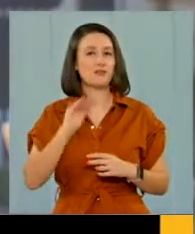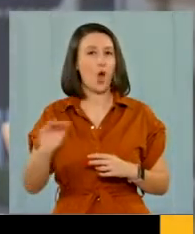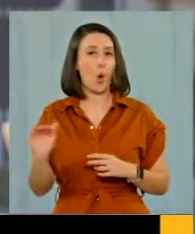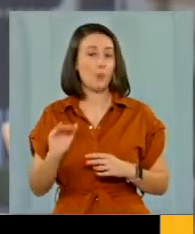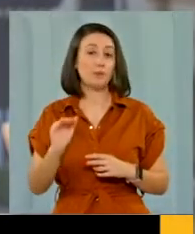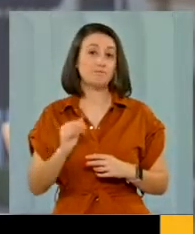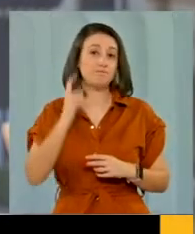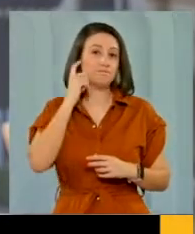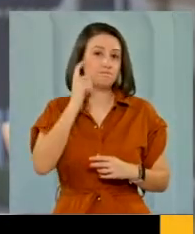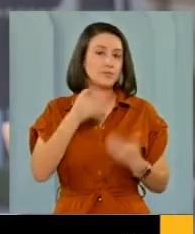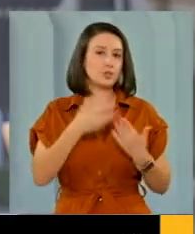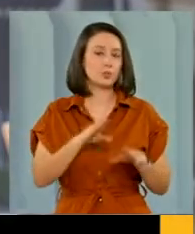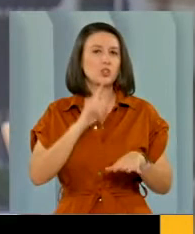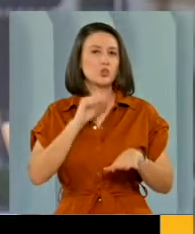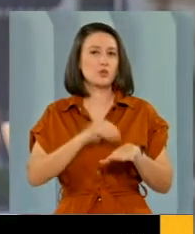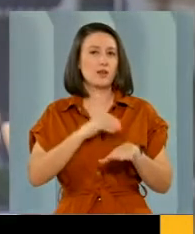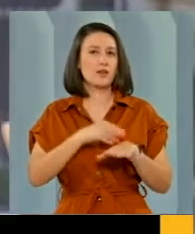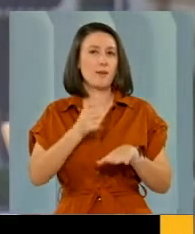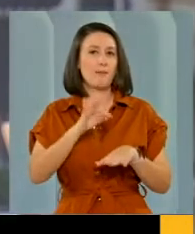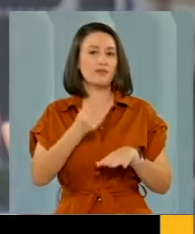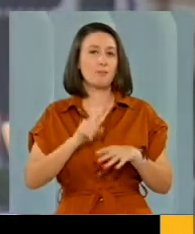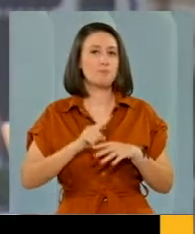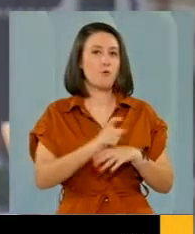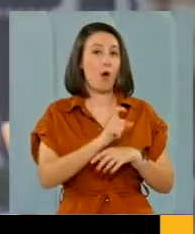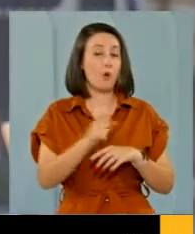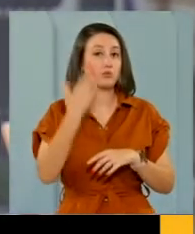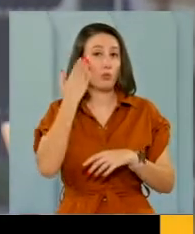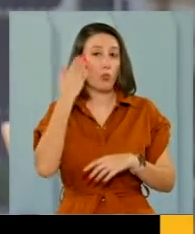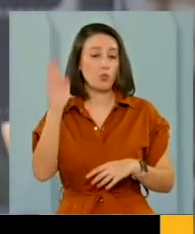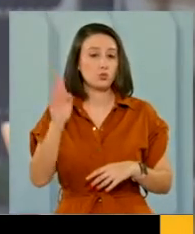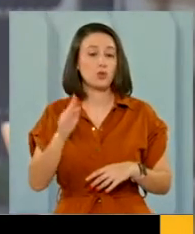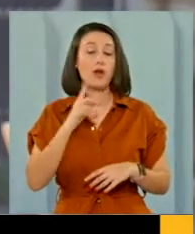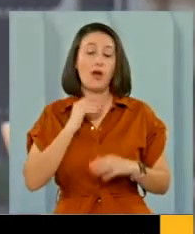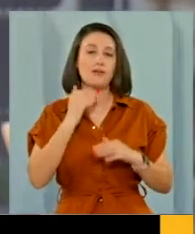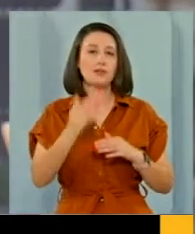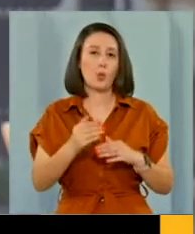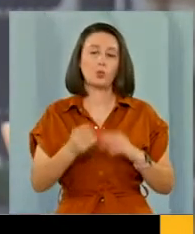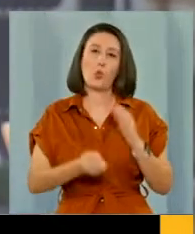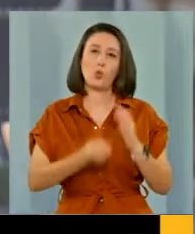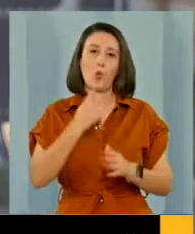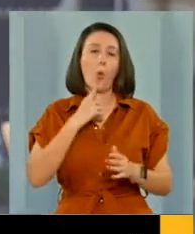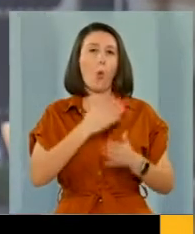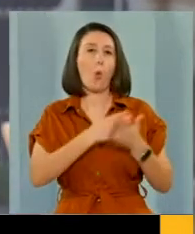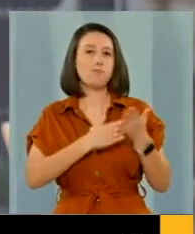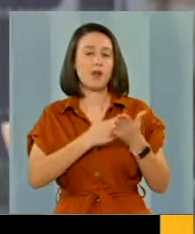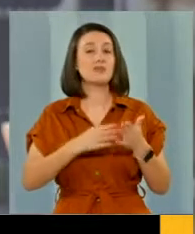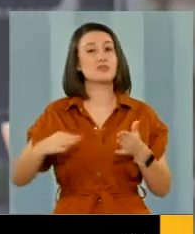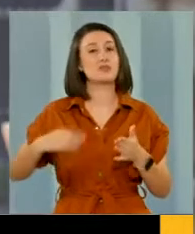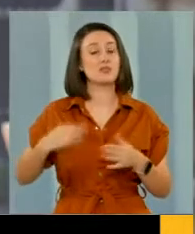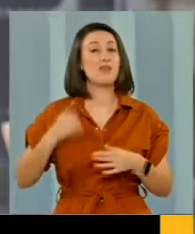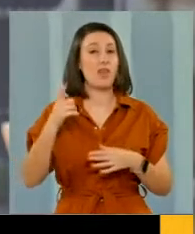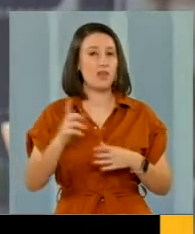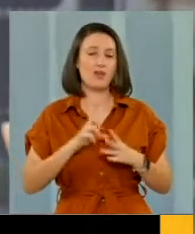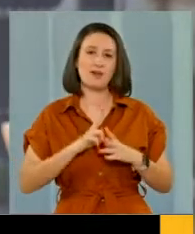au crezut inițial că suferă de Hepatită provocată de cauze necunoscute a trecut prin toate nouă operație iar starea ei de sănătate